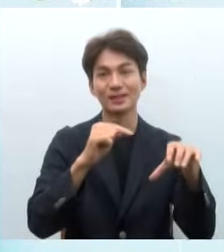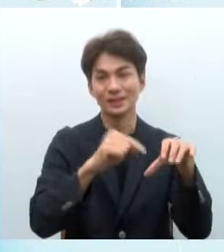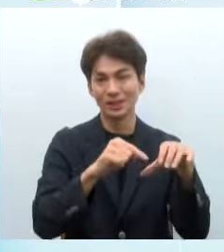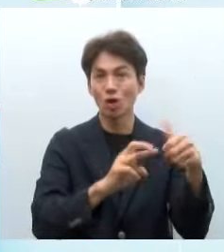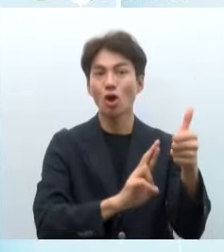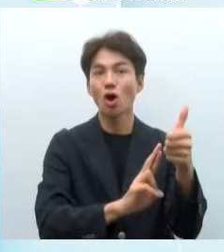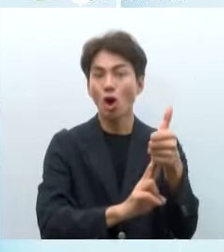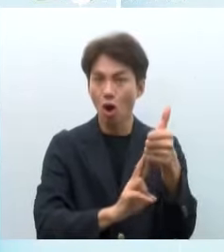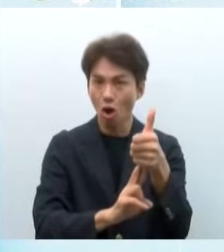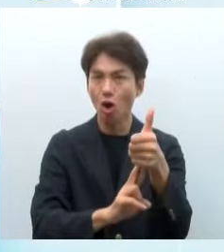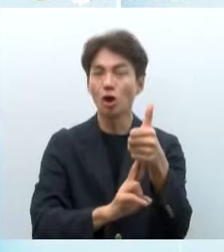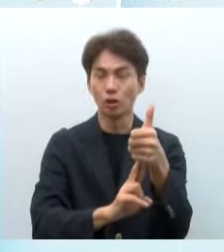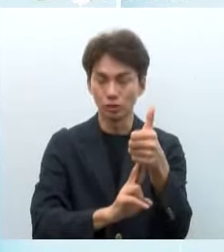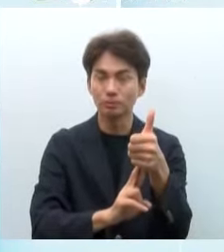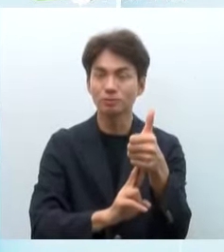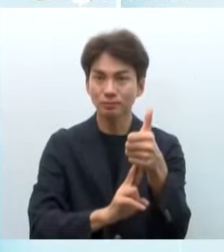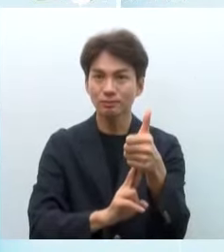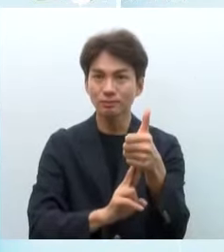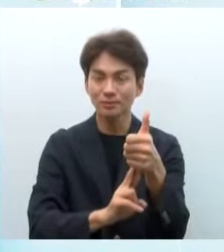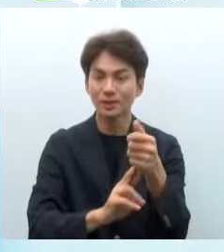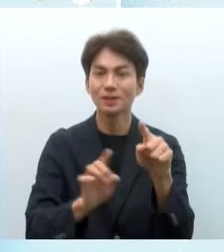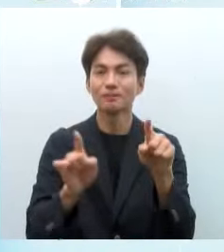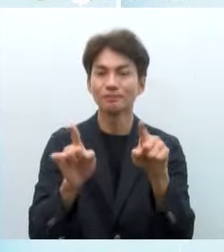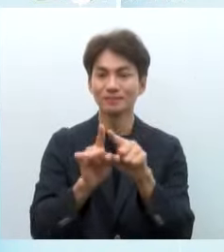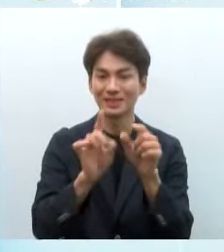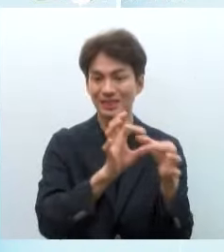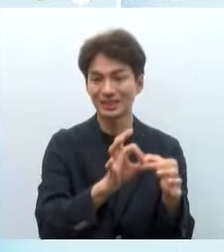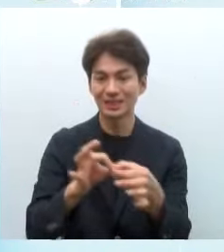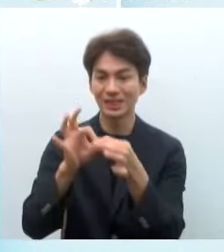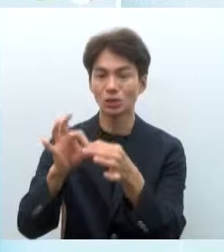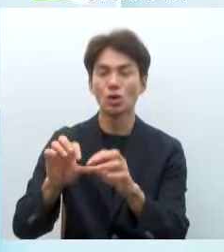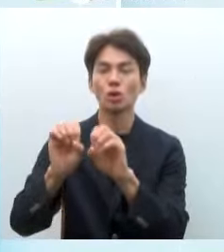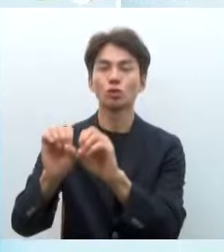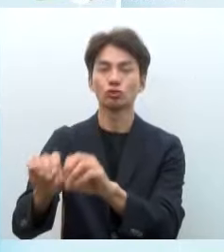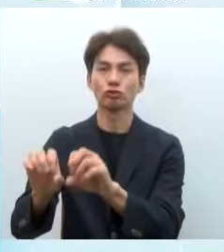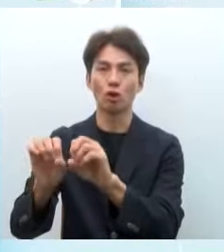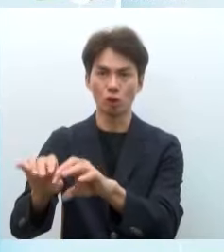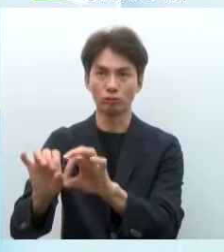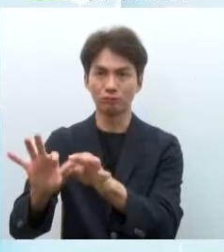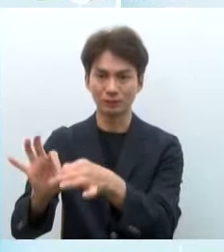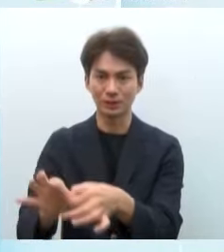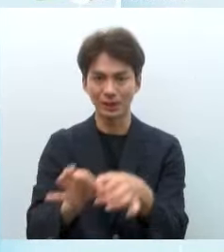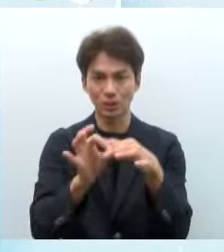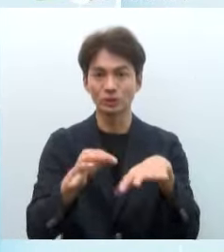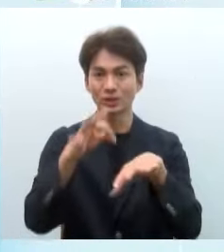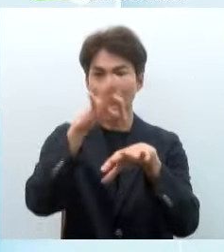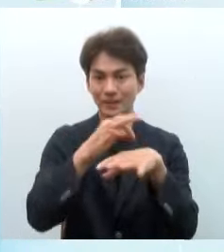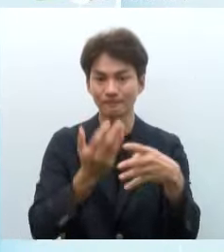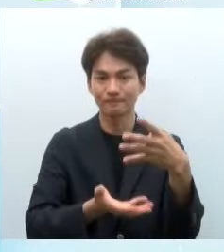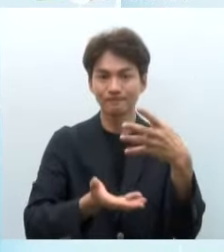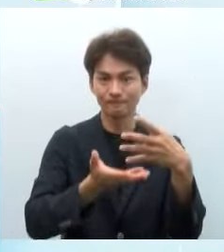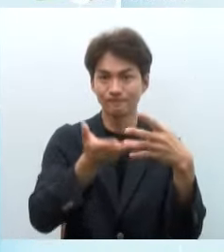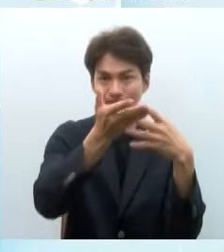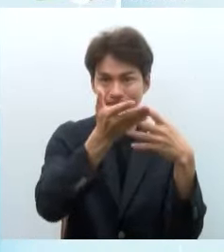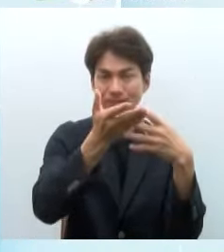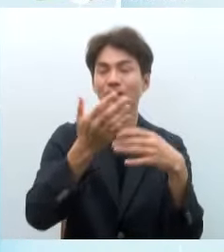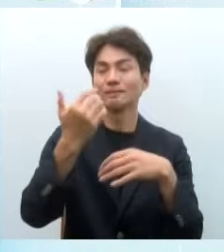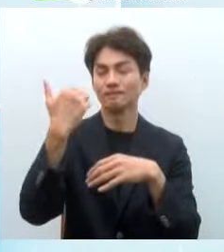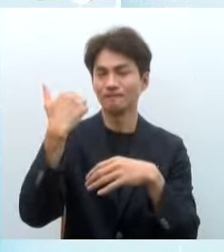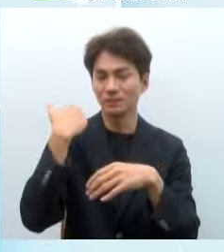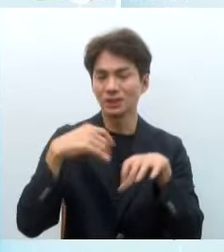องเนี่ยที่มาจากสายผู้สอนนะครับจึงขอให้สำนักงานเขตพื้นที่เนี่ยซึ่งหลายเขตพื้นที่นะครับจำนวนม